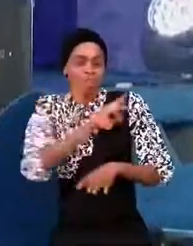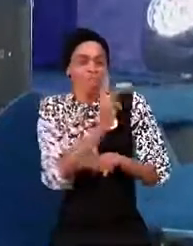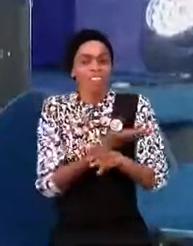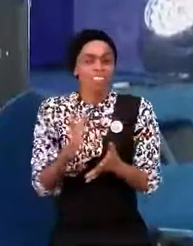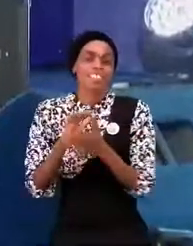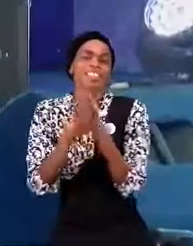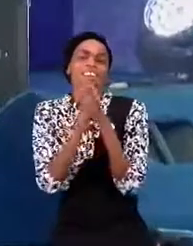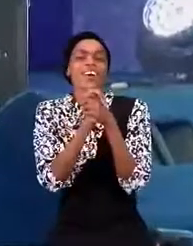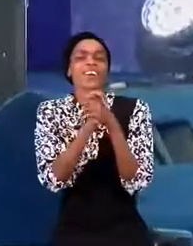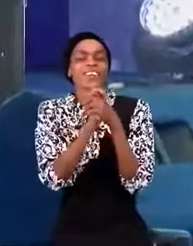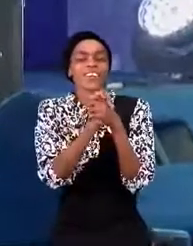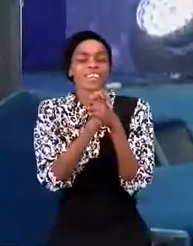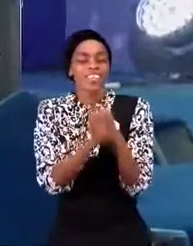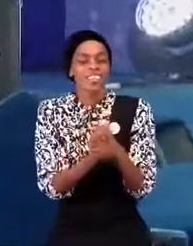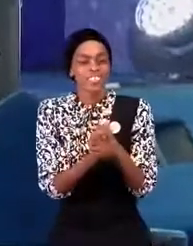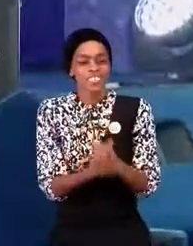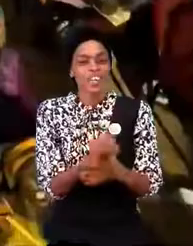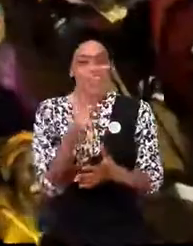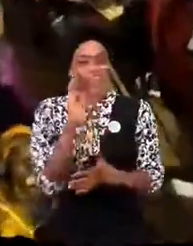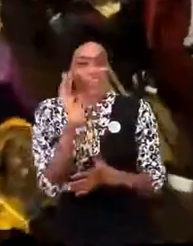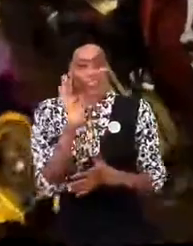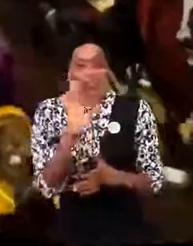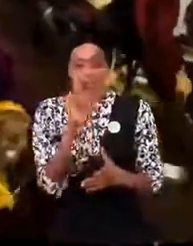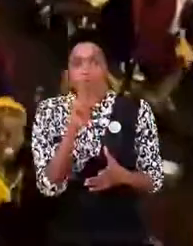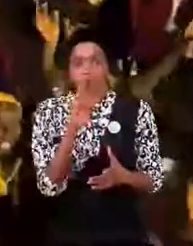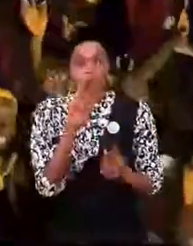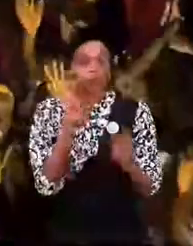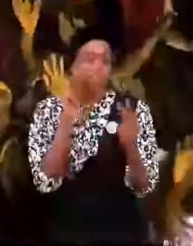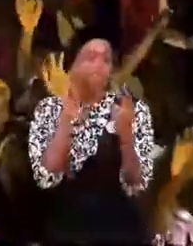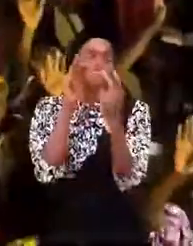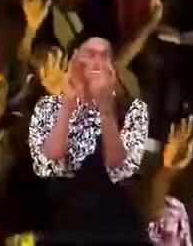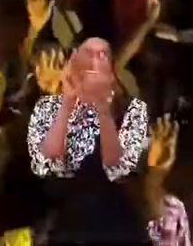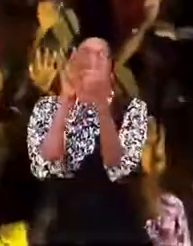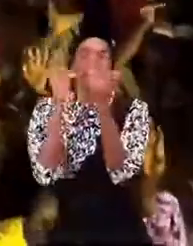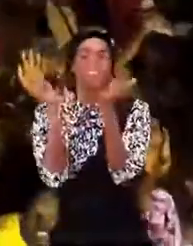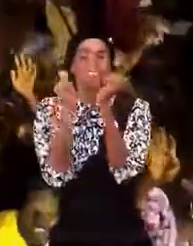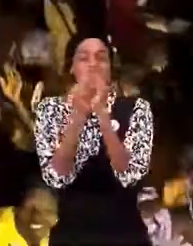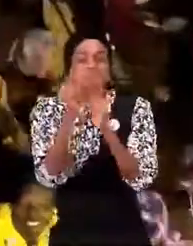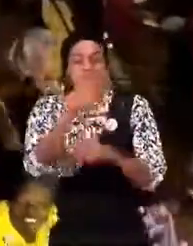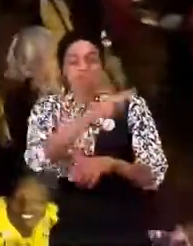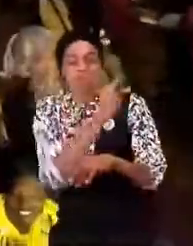le puissant du vainqueur, notre guérisseur, au nom de Jésus.